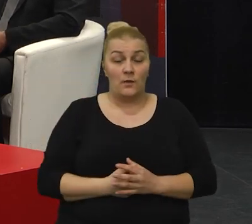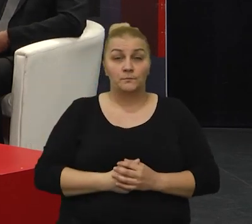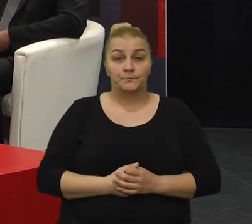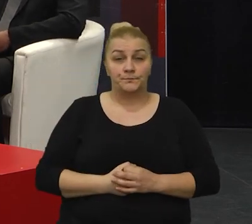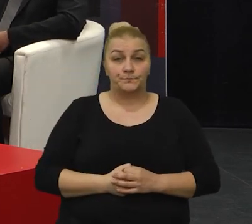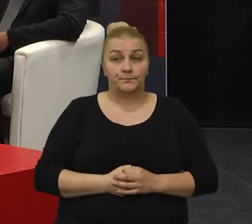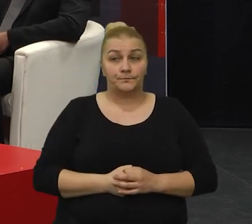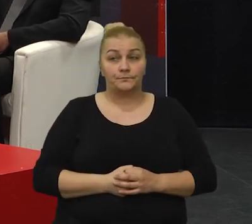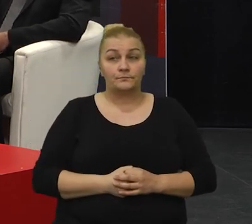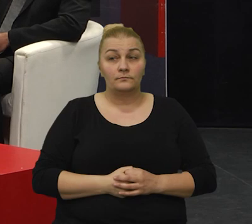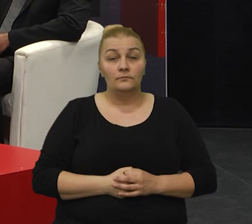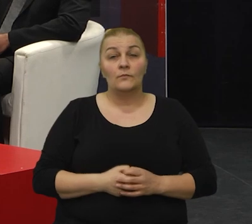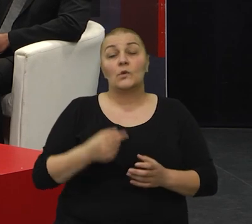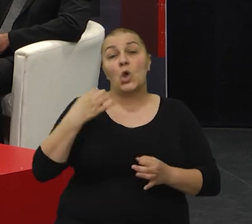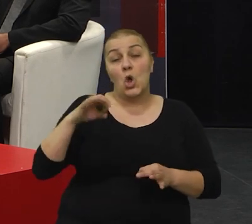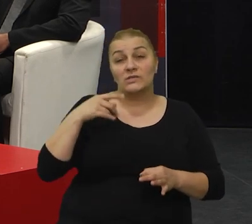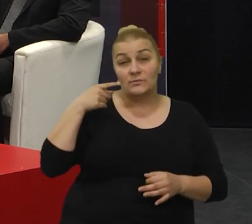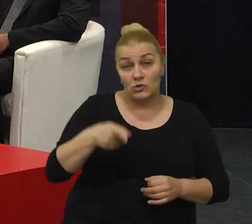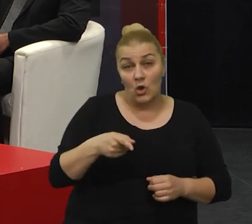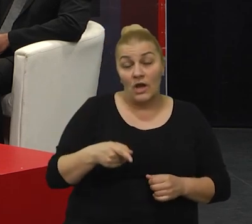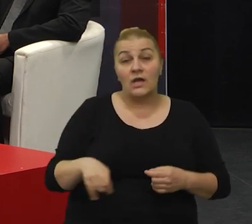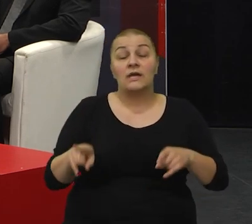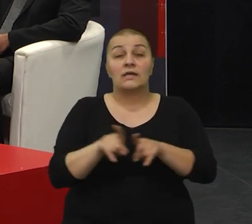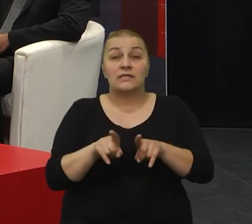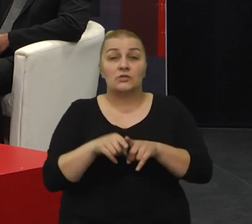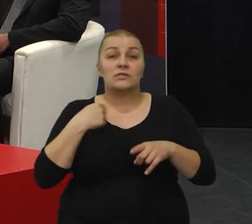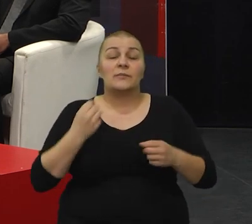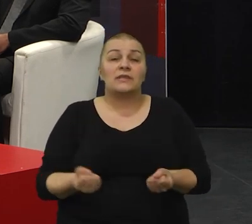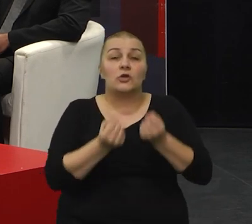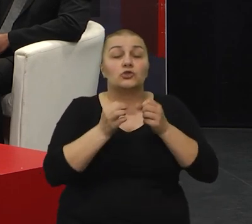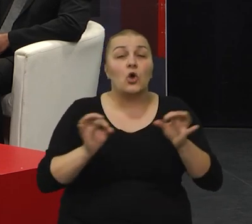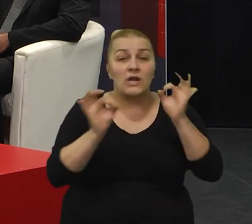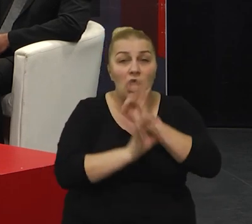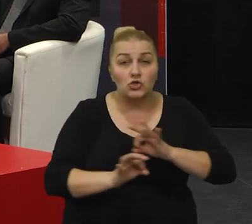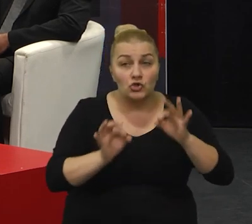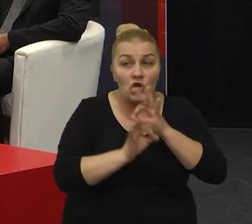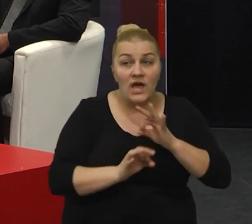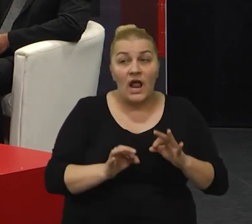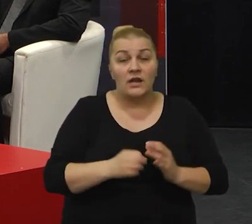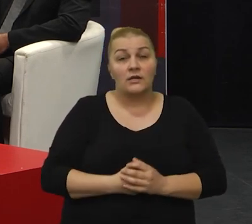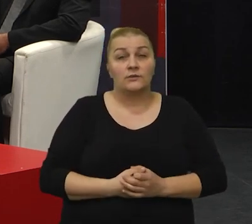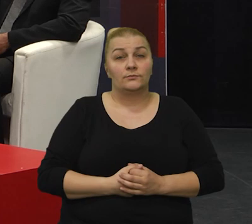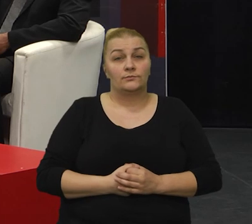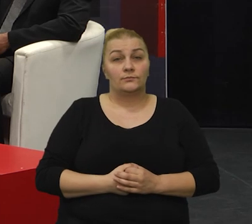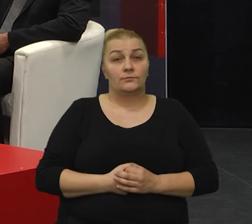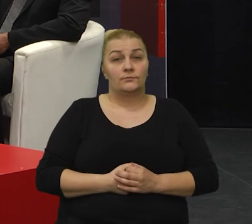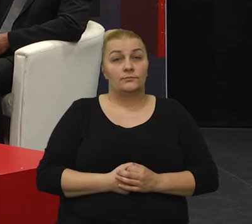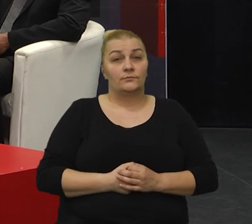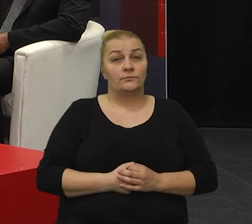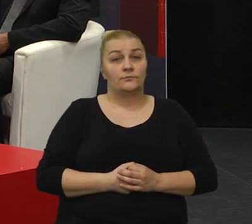mozga. I sem toga isto sam teško razočaran na